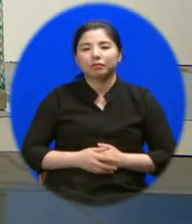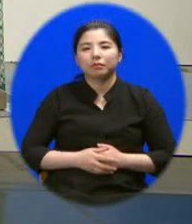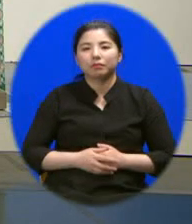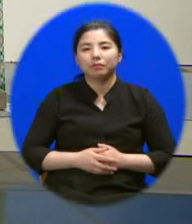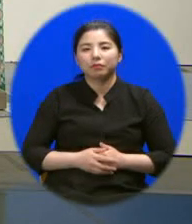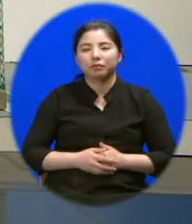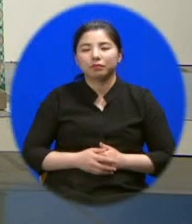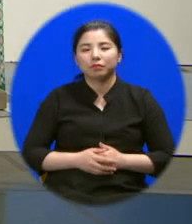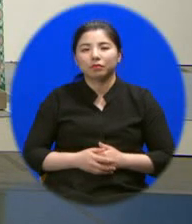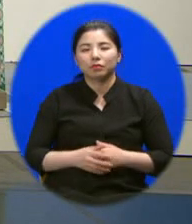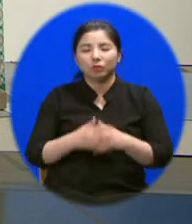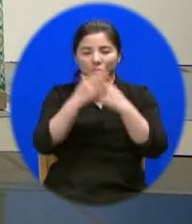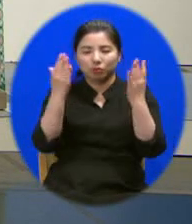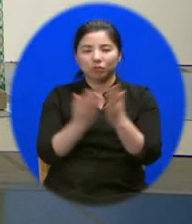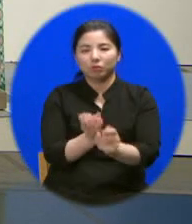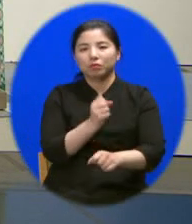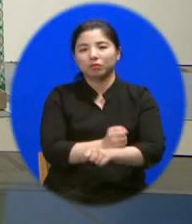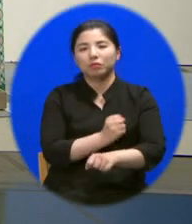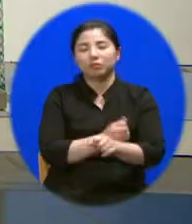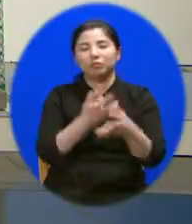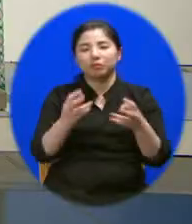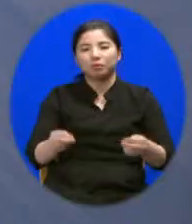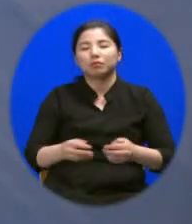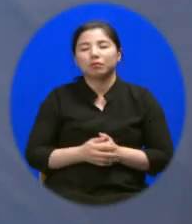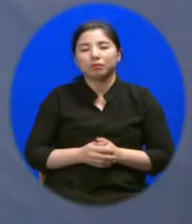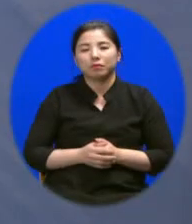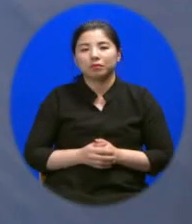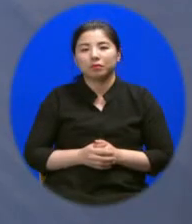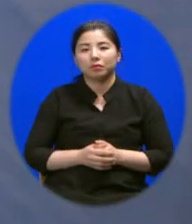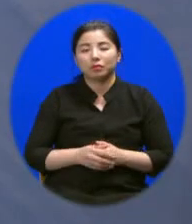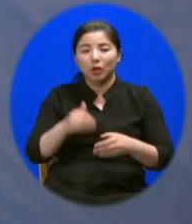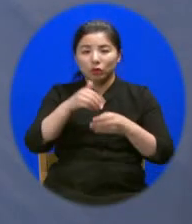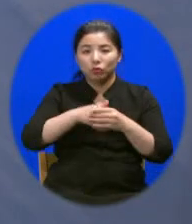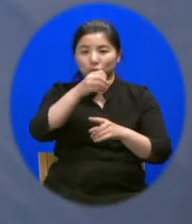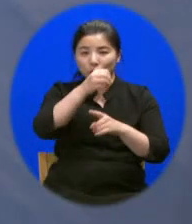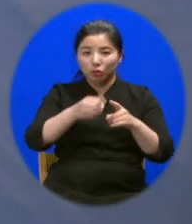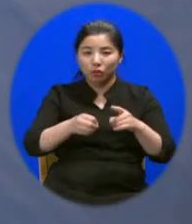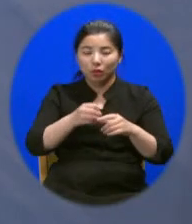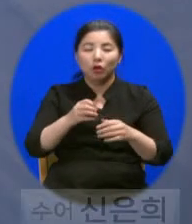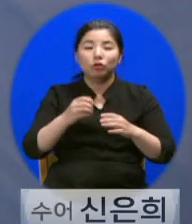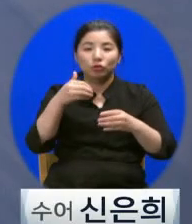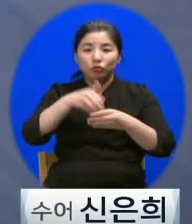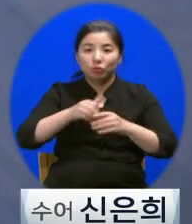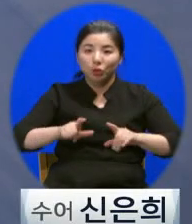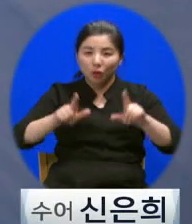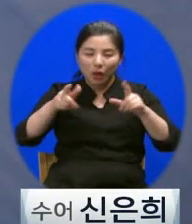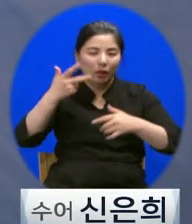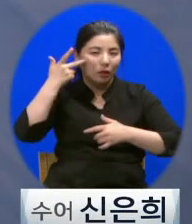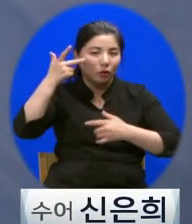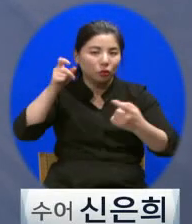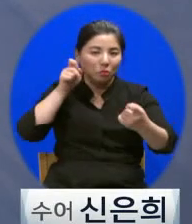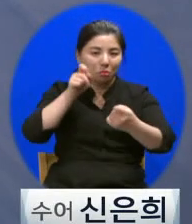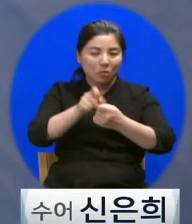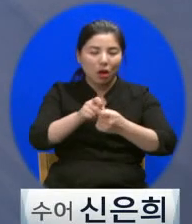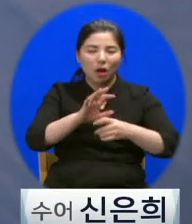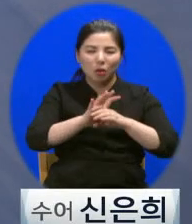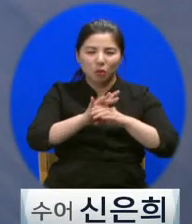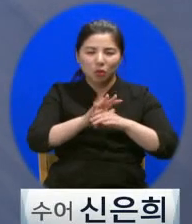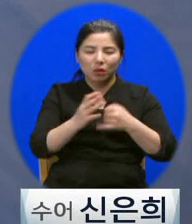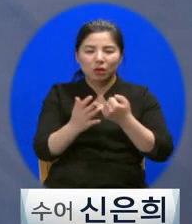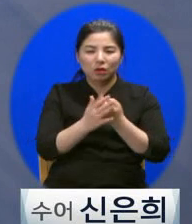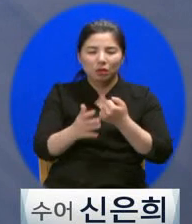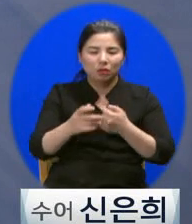4 2분 후보들 수고많으셨습니다 특히 리 이제 일주일 앞으로 다가왔습니다 코로나 119